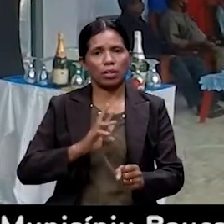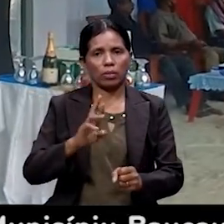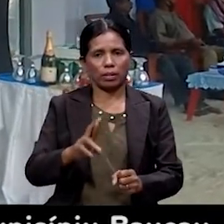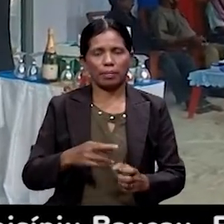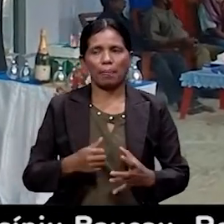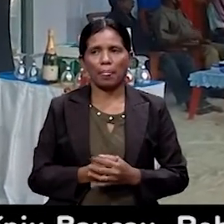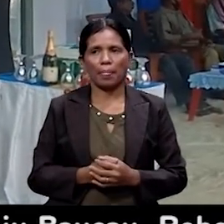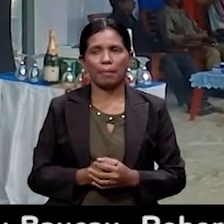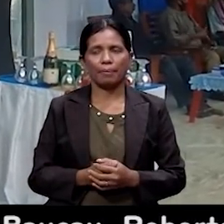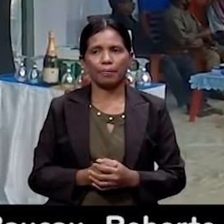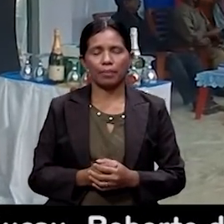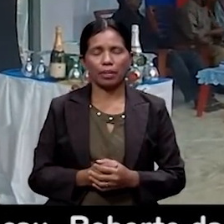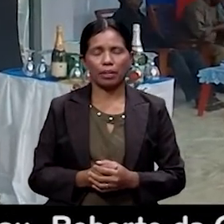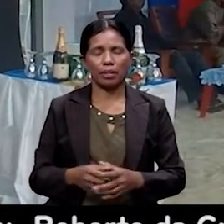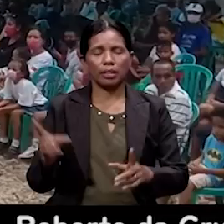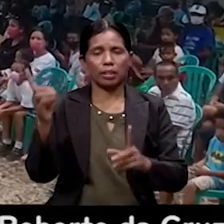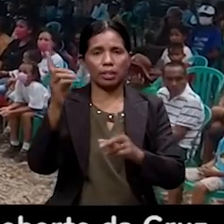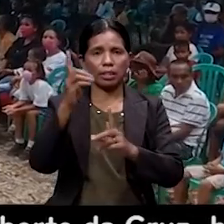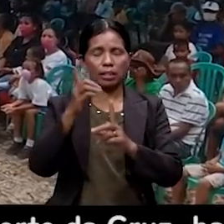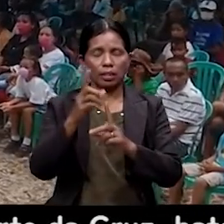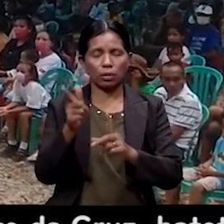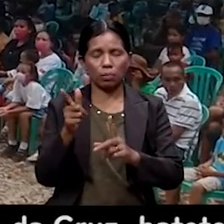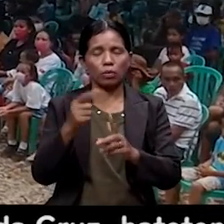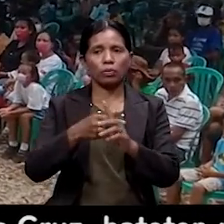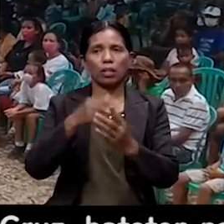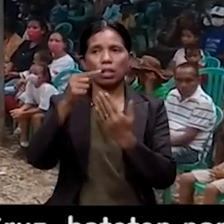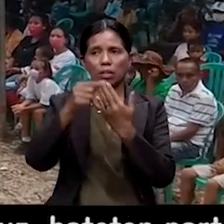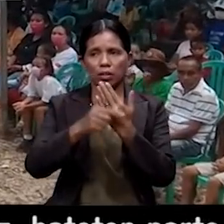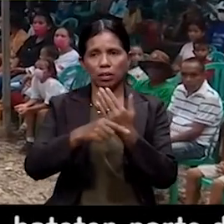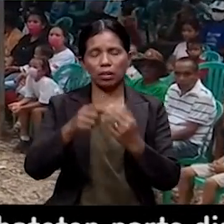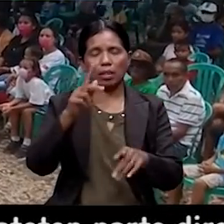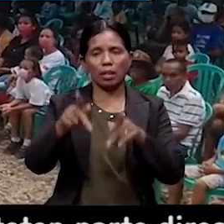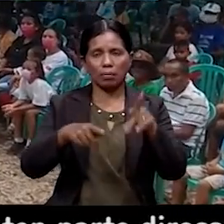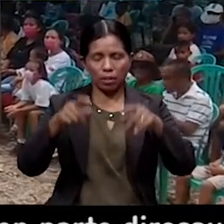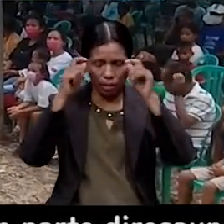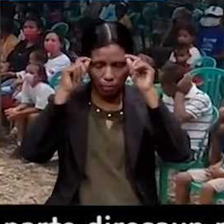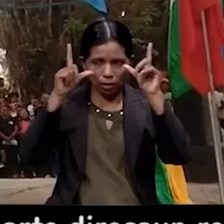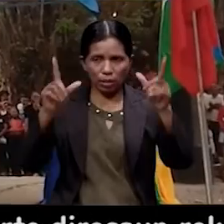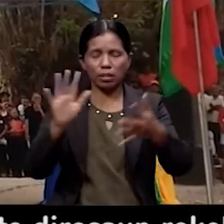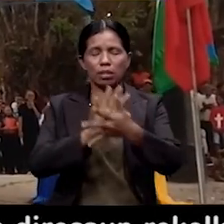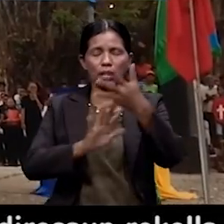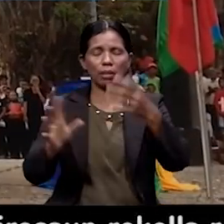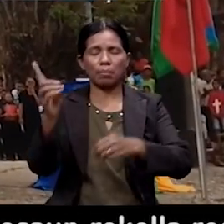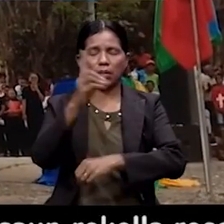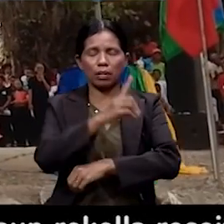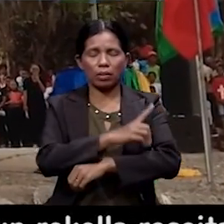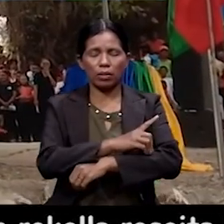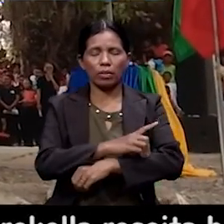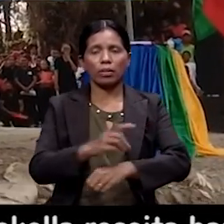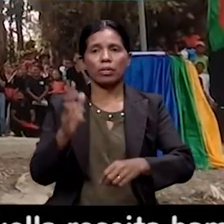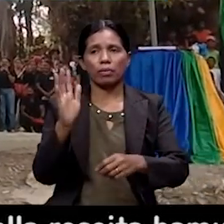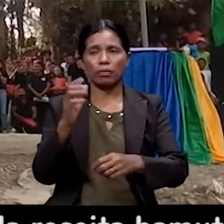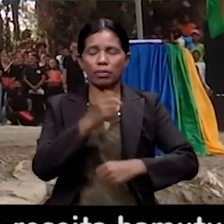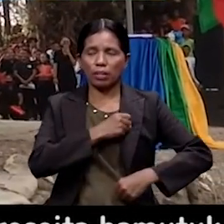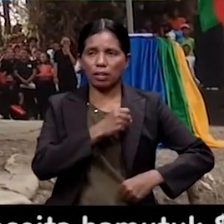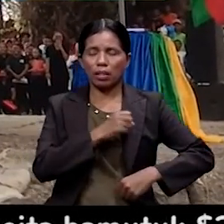Loron rua nulu fulan Agustus saya nesan loron spesial ba Timor Leste, tambah ya loron ne povo Timor Leste komemora loron falentil badala hat nulu resineng ho